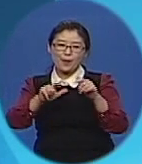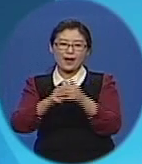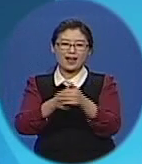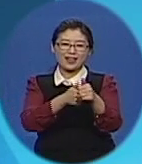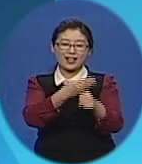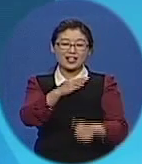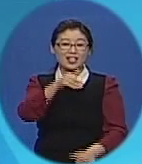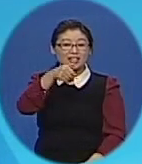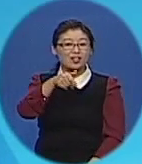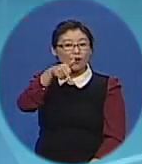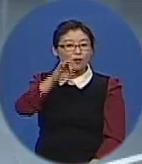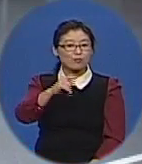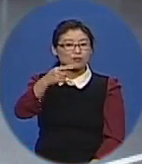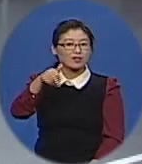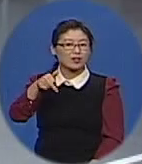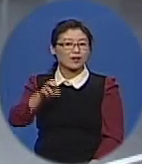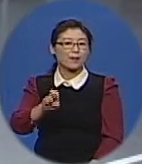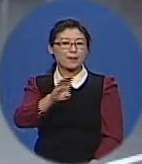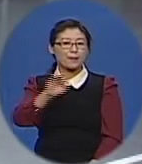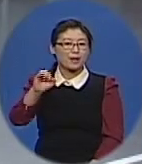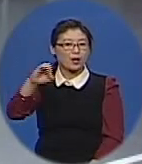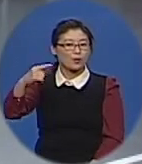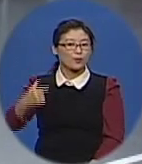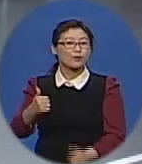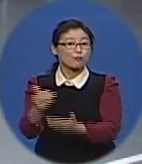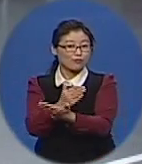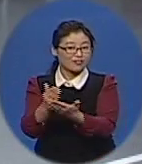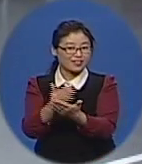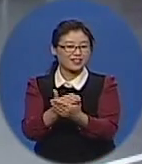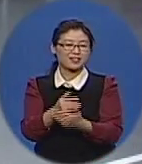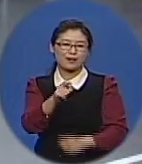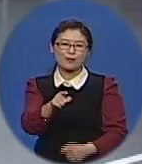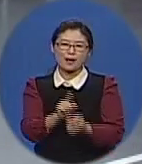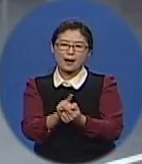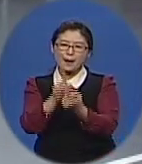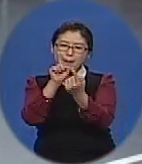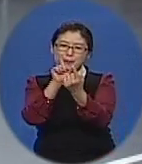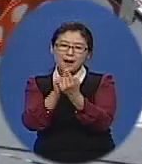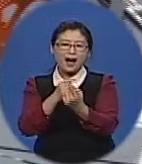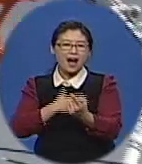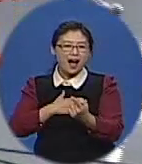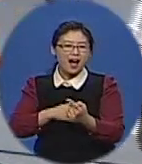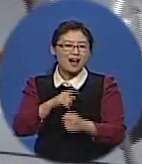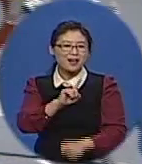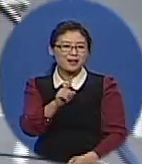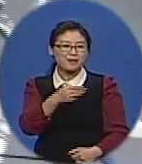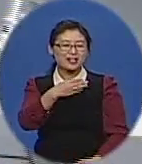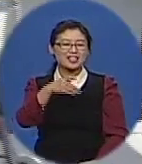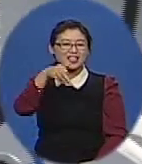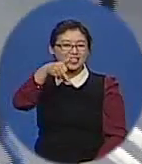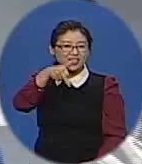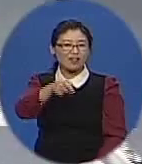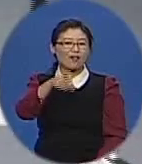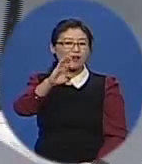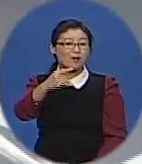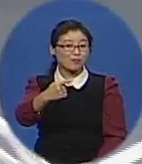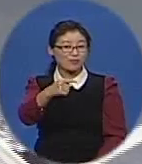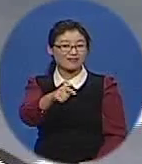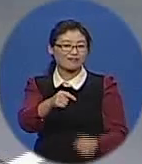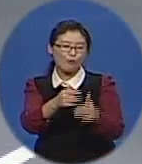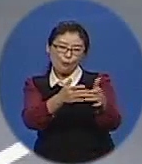종목과 컴파운드 종목으로 나뉩니다. 우리가 많이 접하고 있던 양궁의 활은 리커브 활을 사용하는